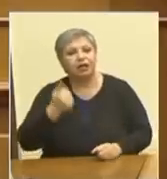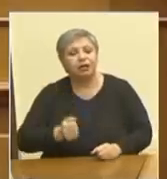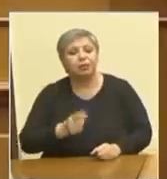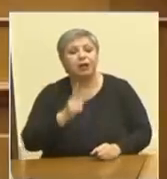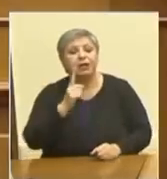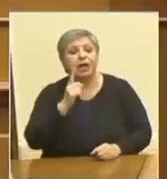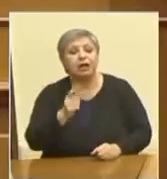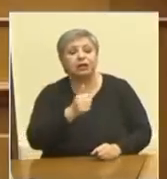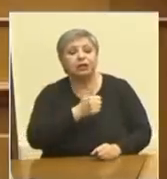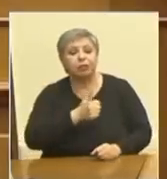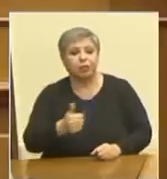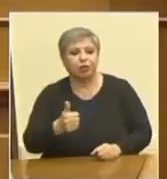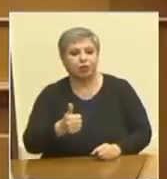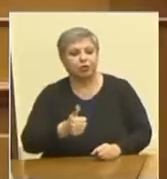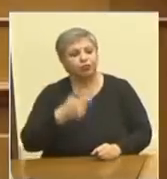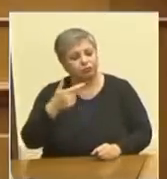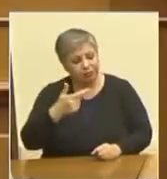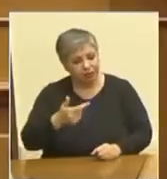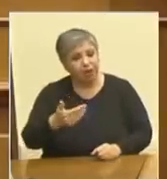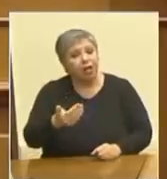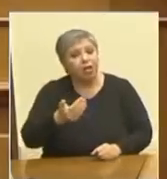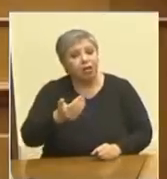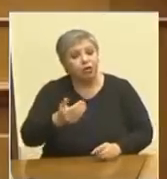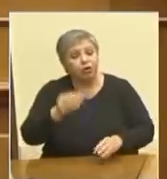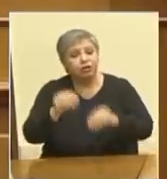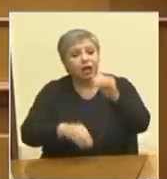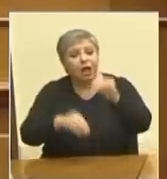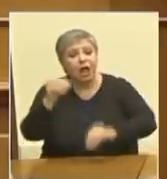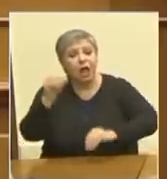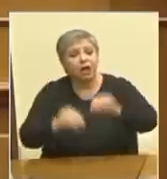τρόπος. Κάντε εκλογές πριν φέρετε